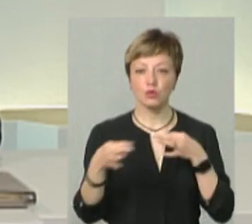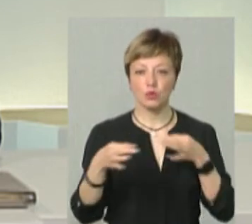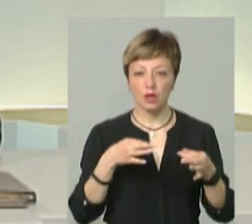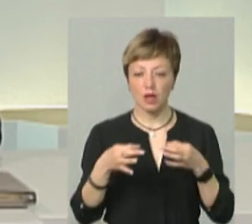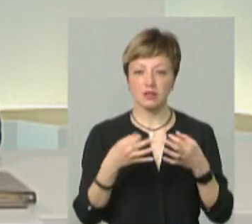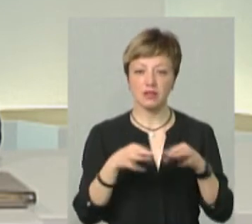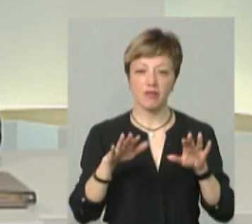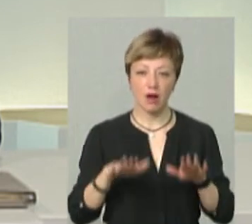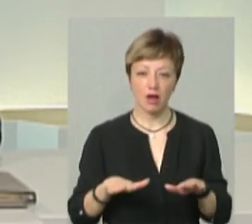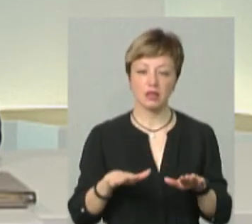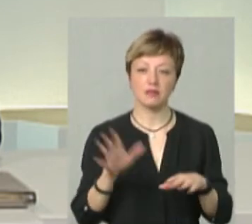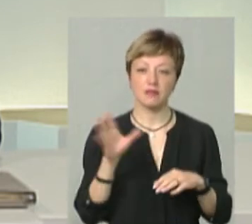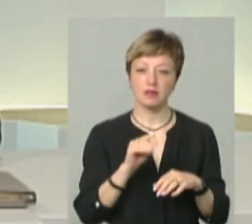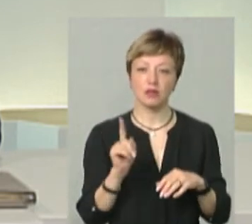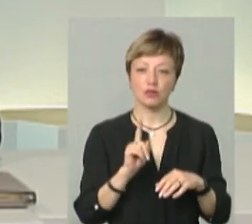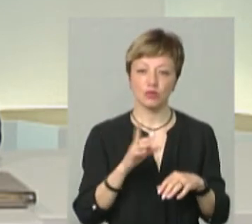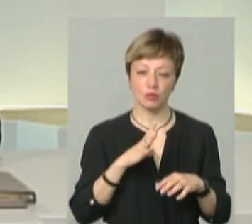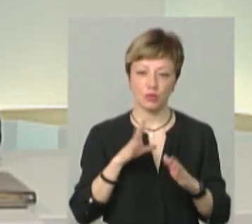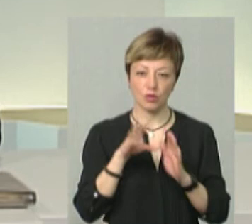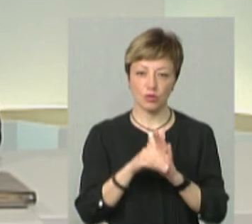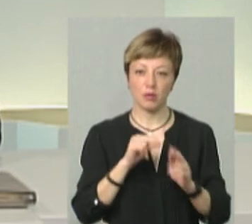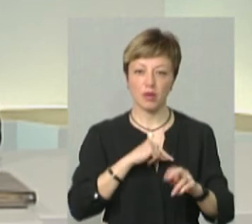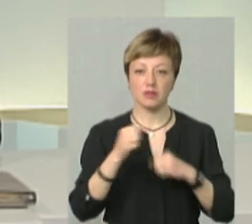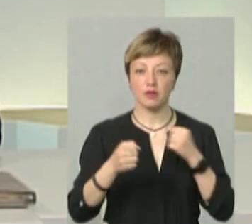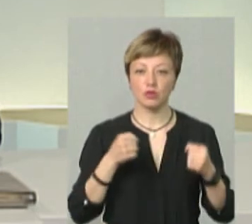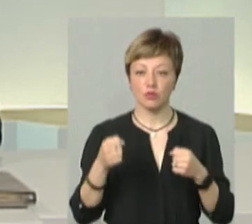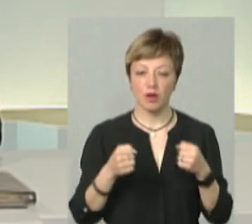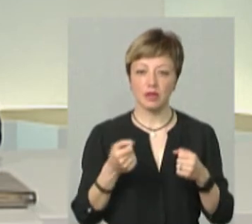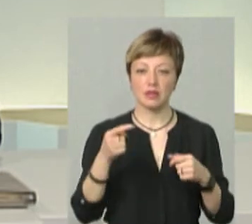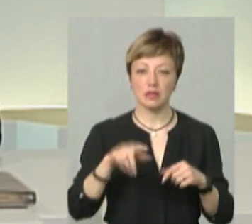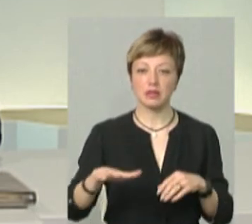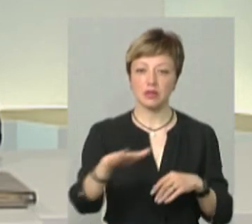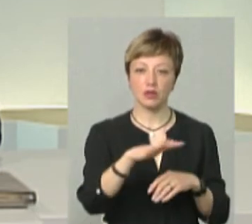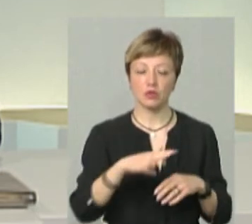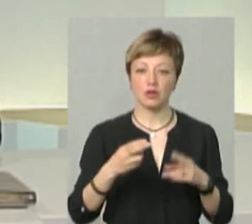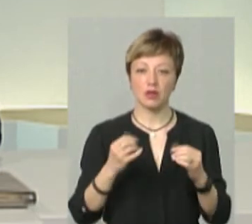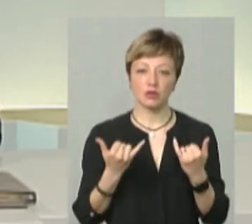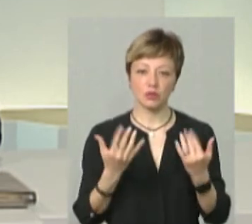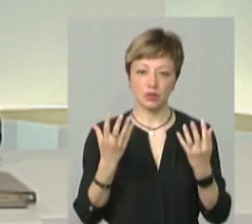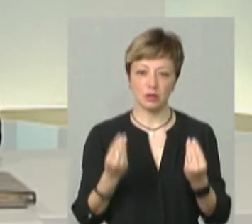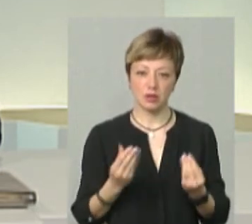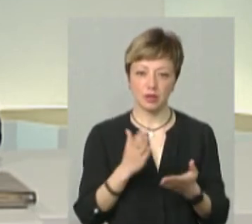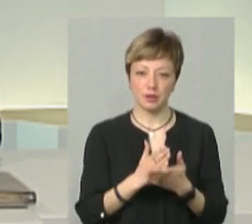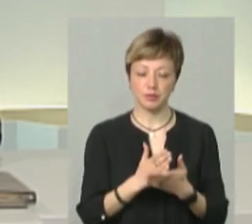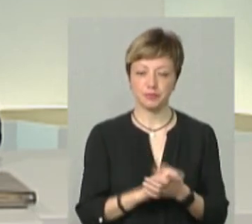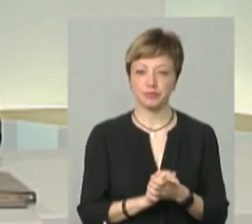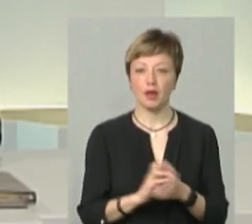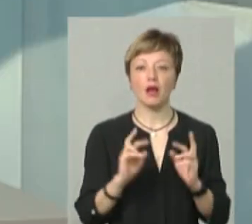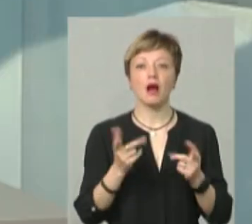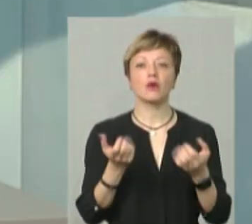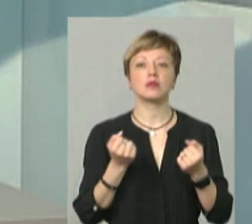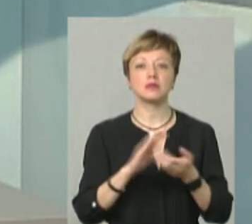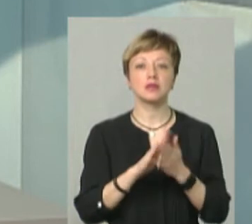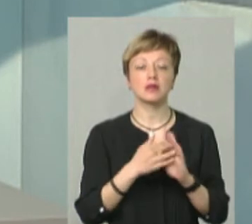консультації, вакансії і все, що супроводжувалося працевлаштуванням на тій території, де вони на сьогоднішній день перебувають. А як отримати